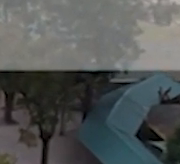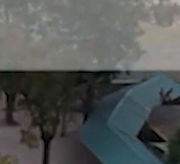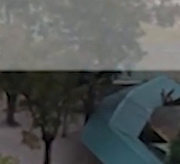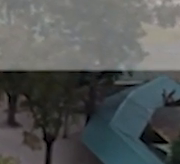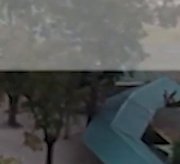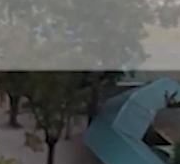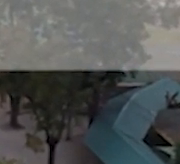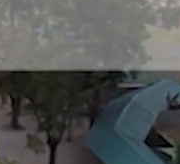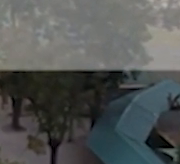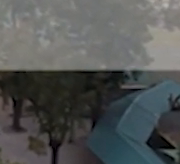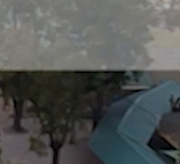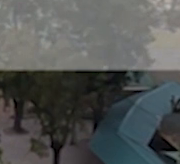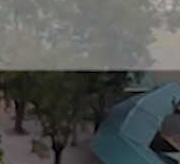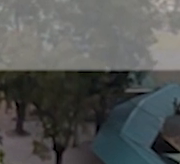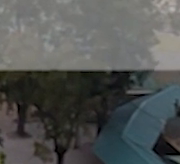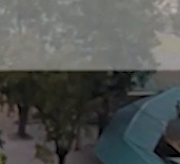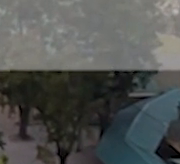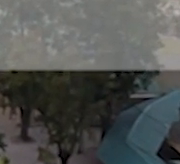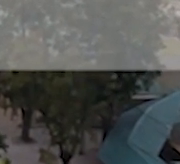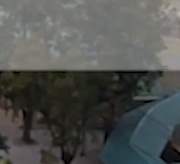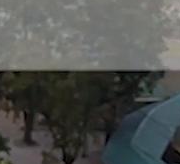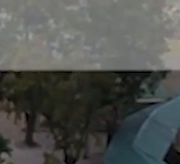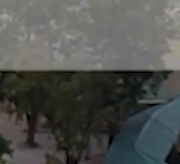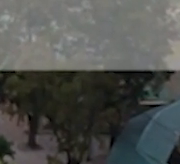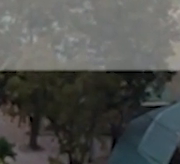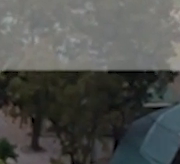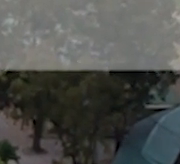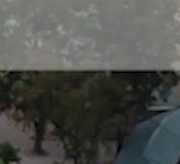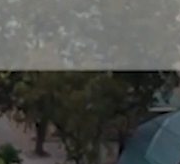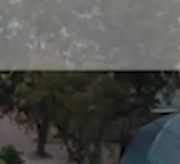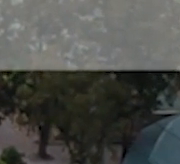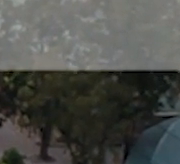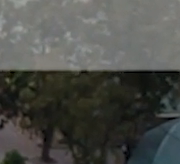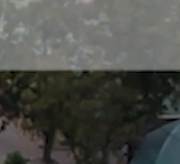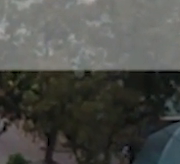lulutasin. Dito sa Fernandino